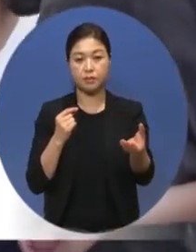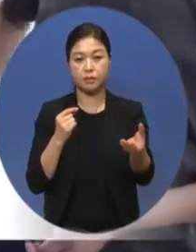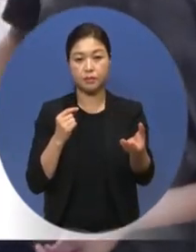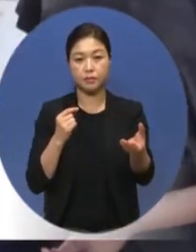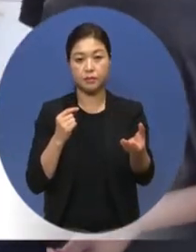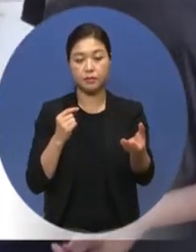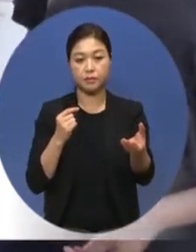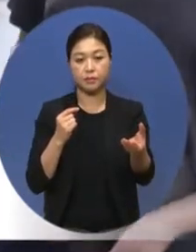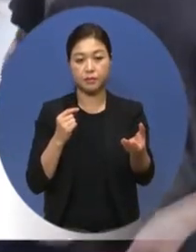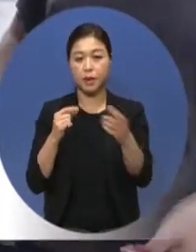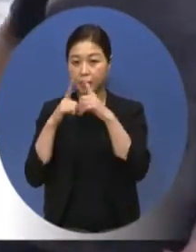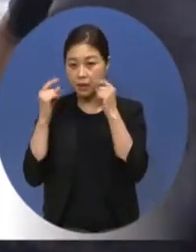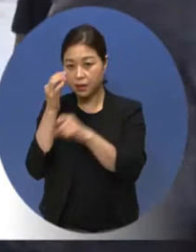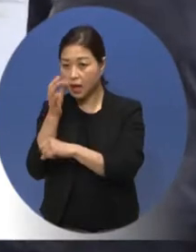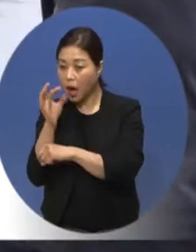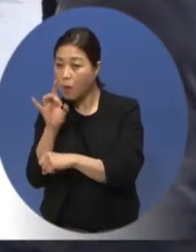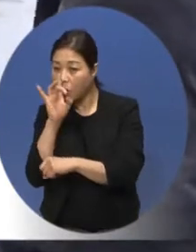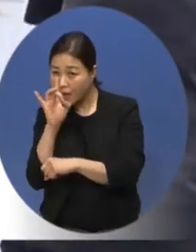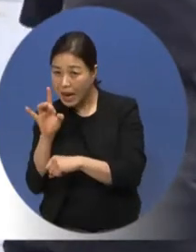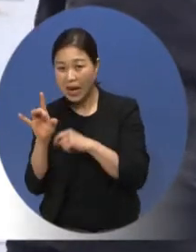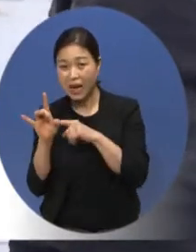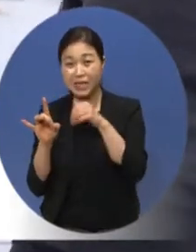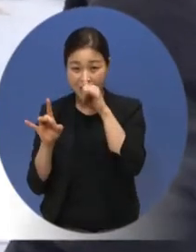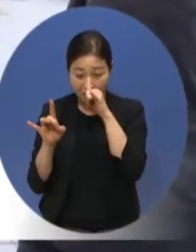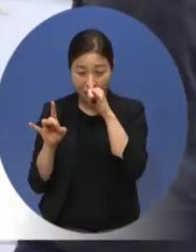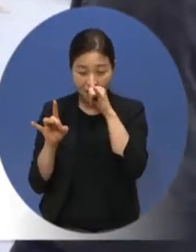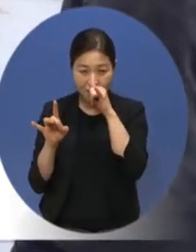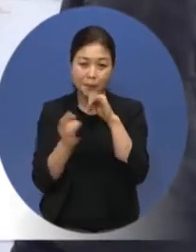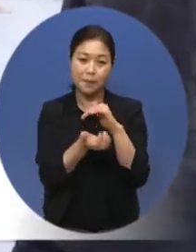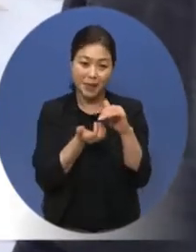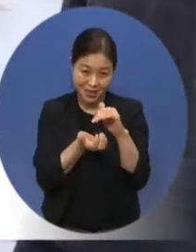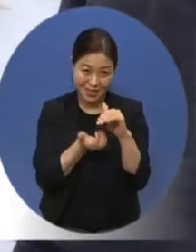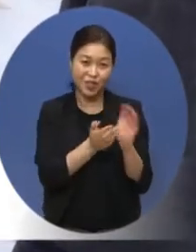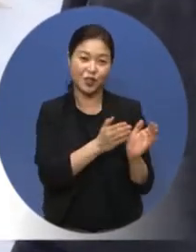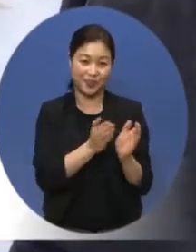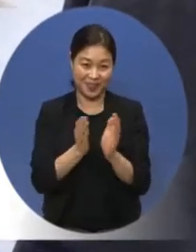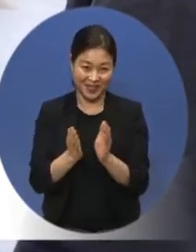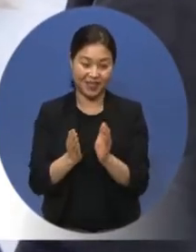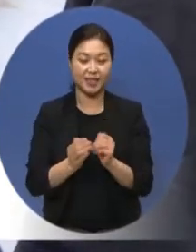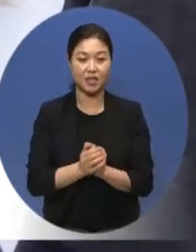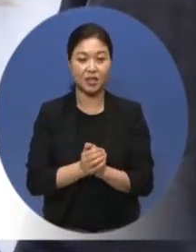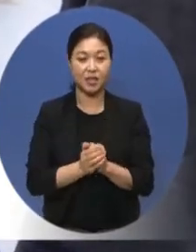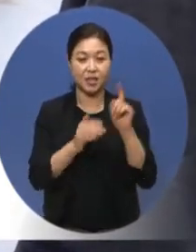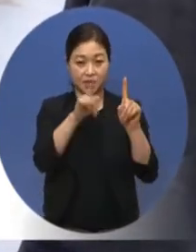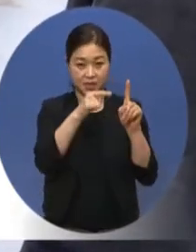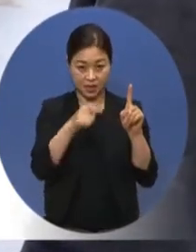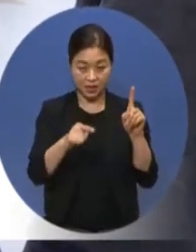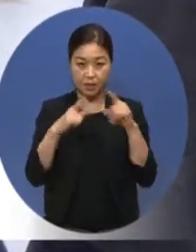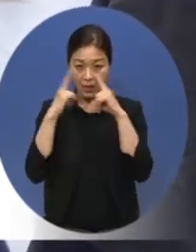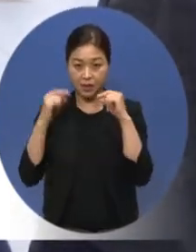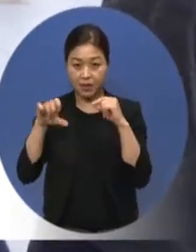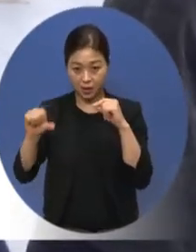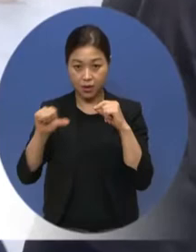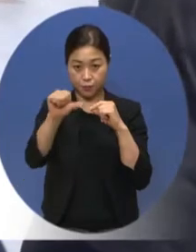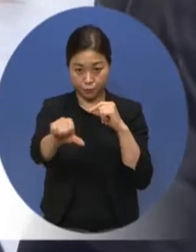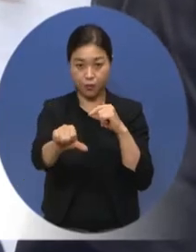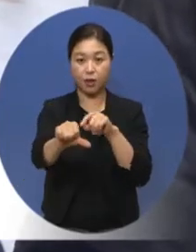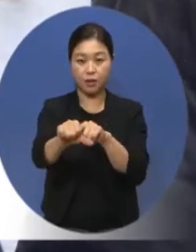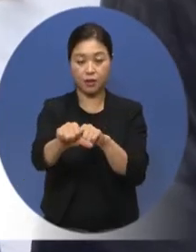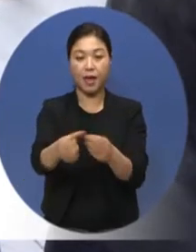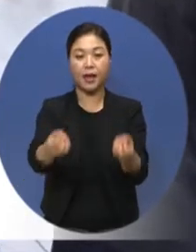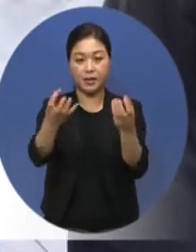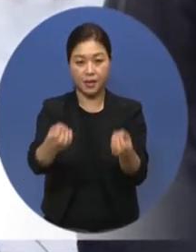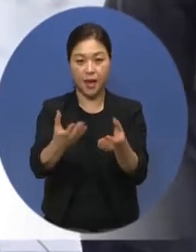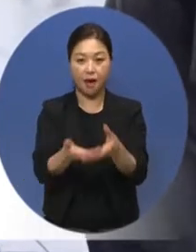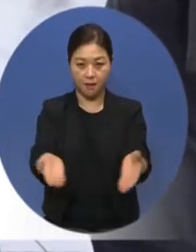장기간 구매를 못할 경우도 있기 때문에 비상시 대책으로 저희가 마스크를 1인당 5매씩 나눔의